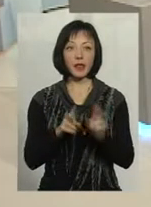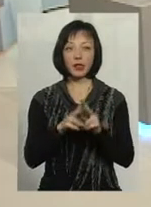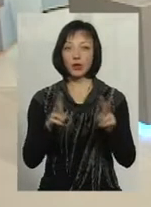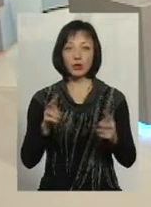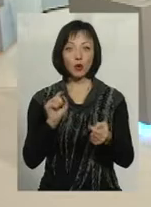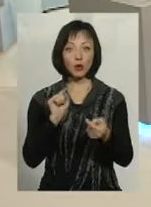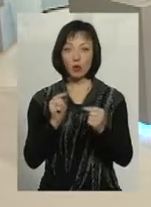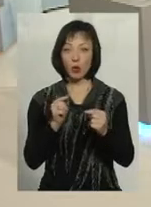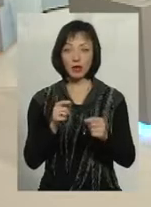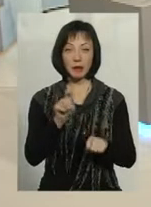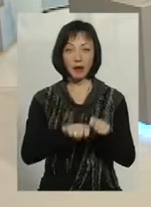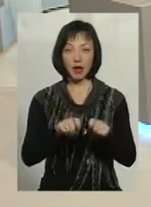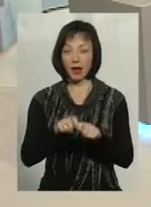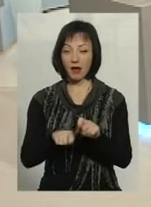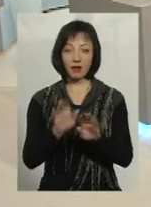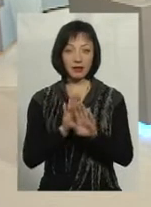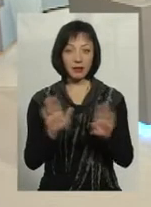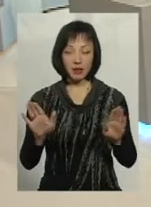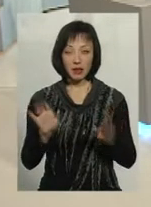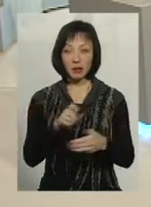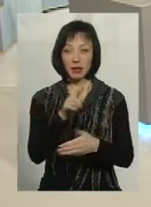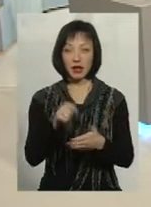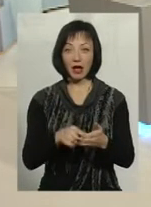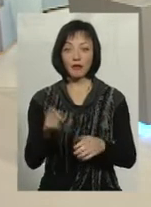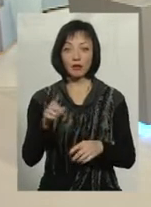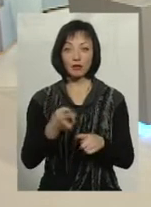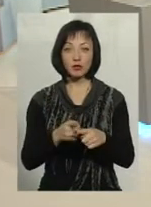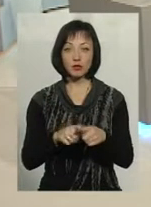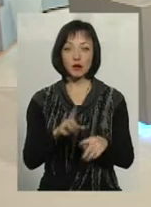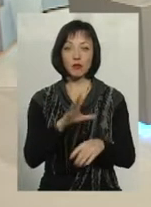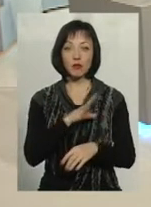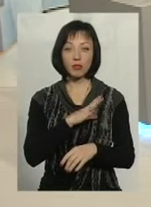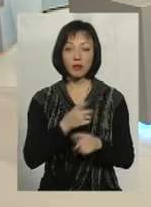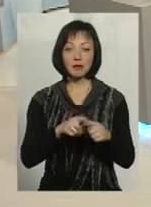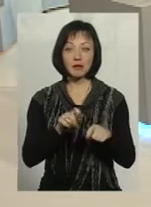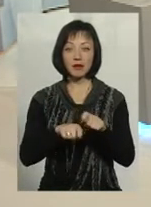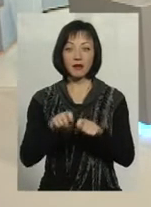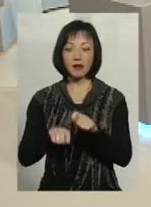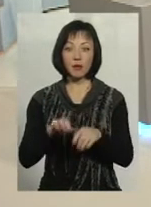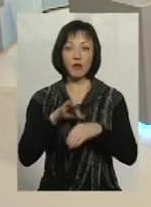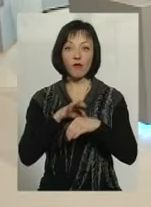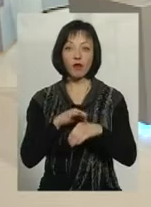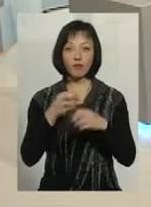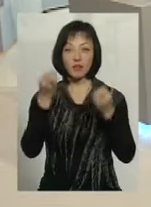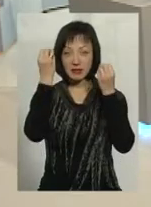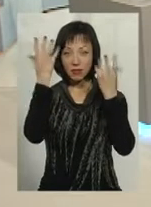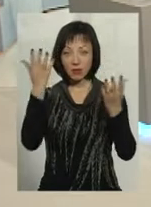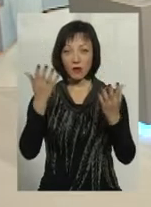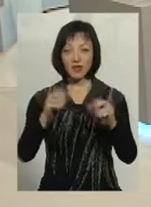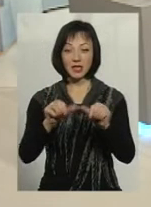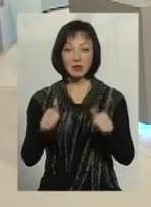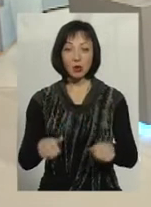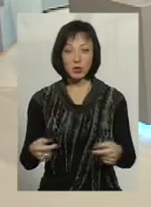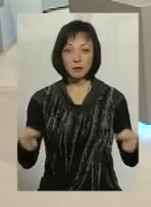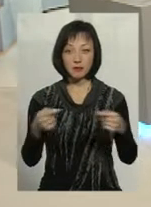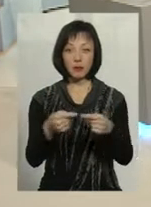сьогоднішній день як ідуть перевірки? На сьогоднішній день беруться дані з реєстру